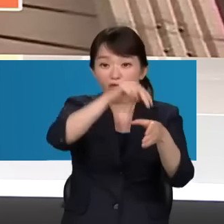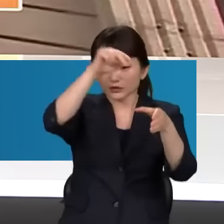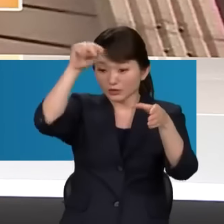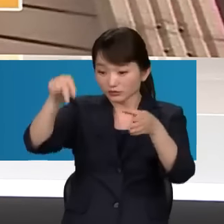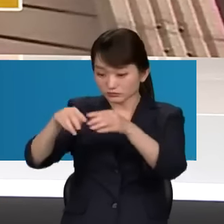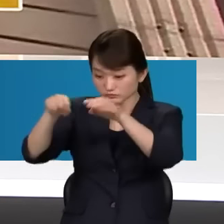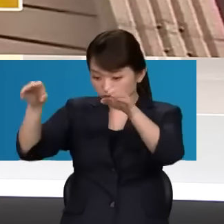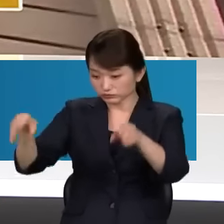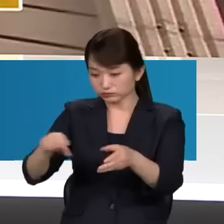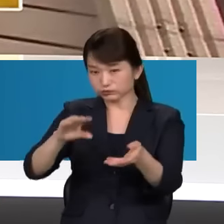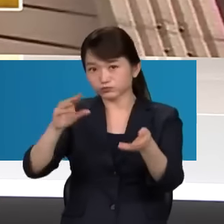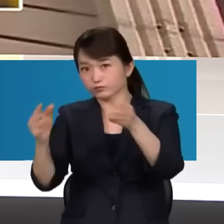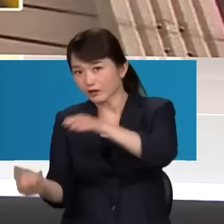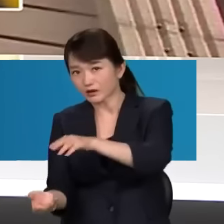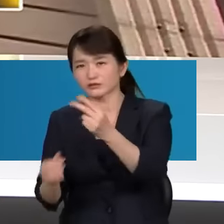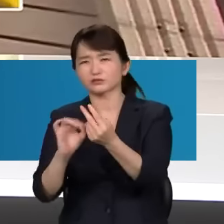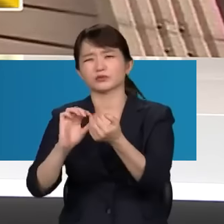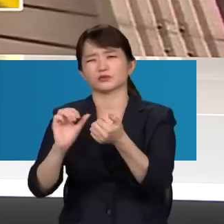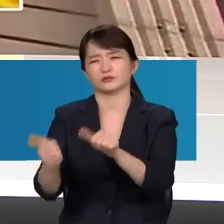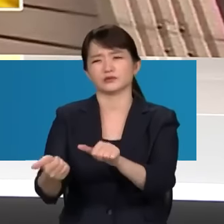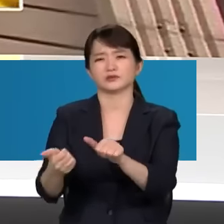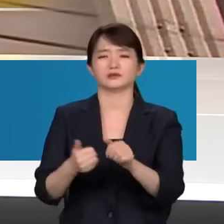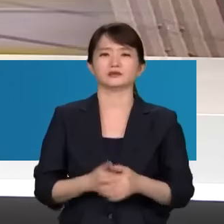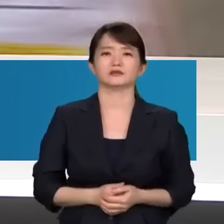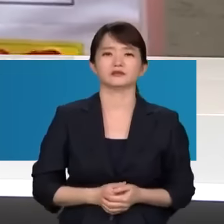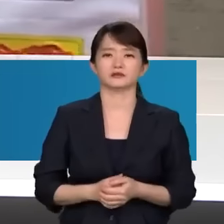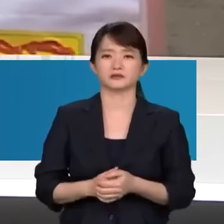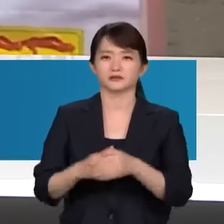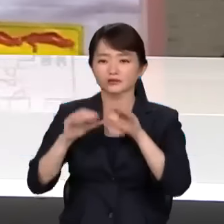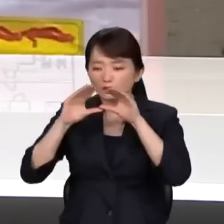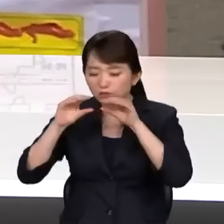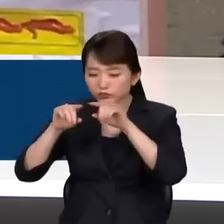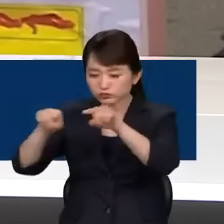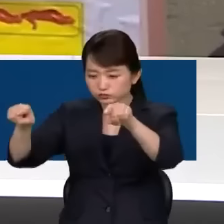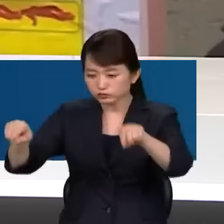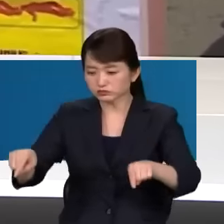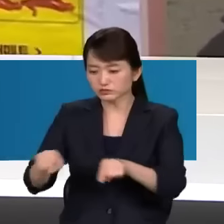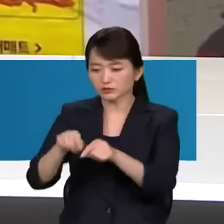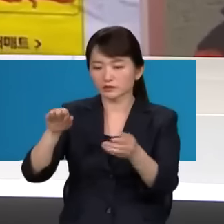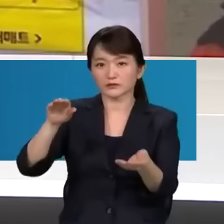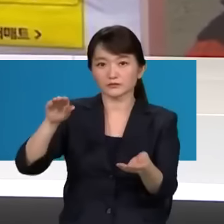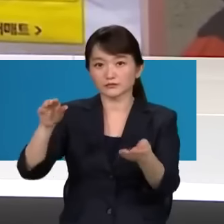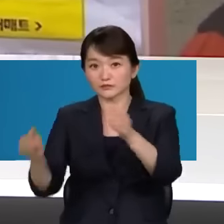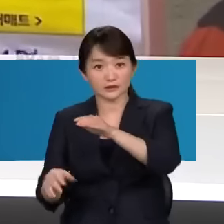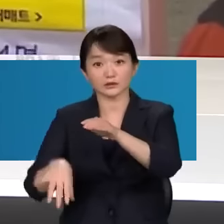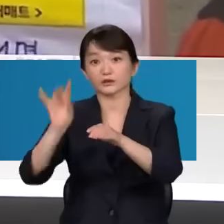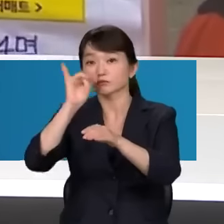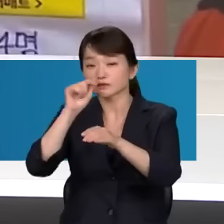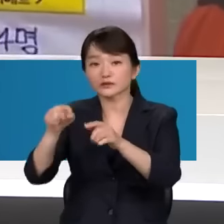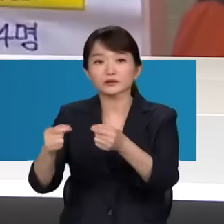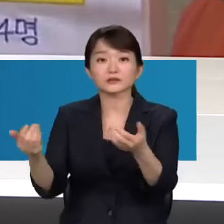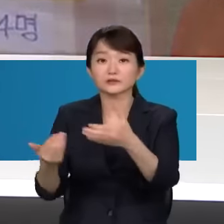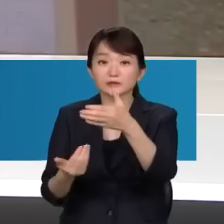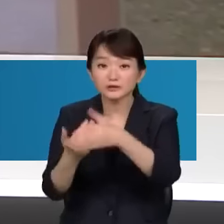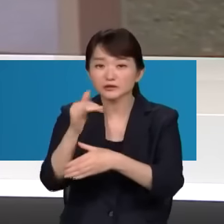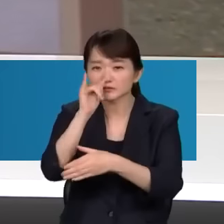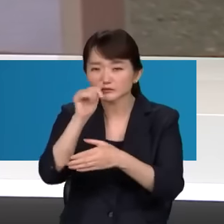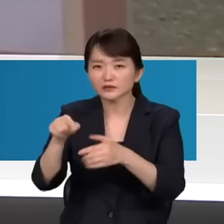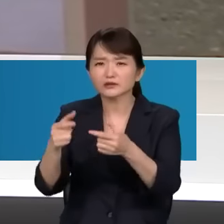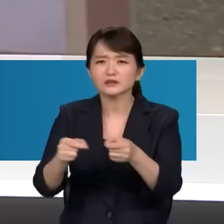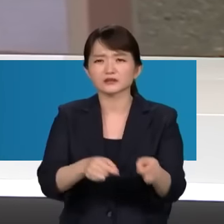뒤집히면서 결국 2명 모두 사망했습니다. 이렇게 에어매트가 뒤집히는 건 이례적인 일이라는데 왜 이런 일이 일어났는지 또